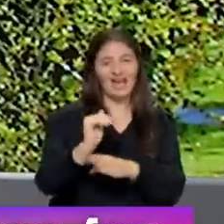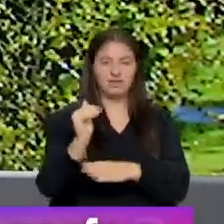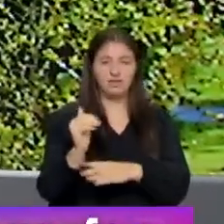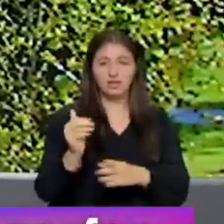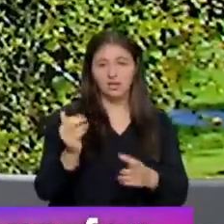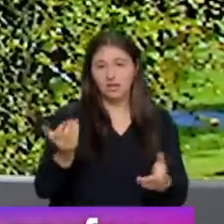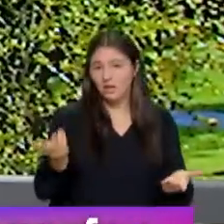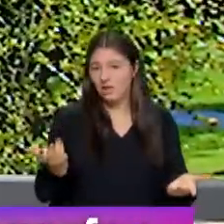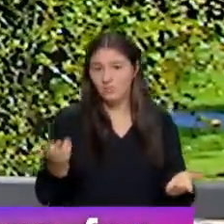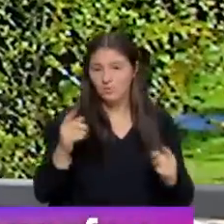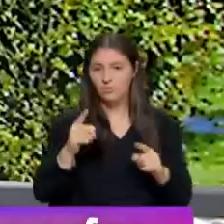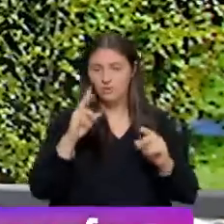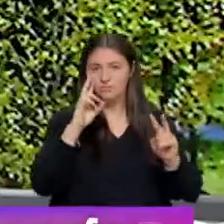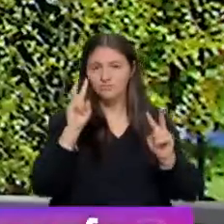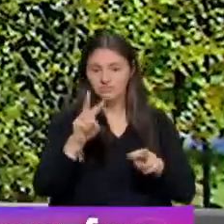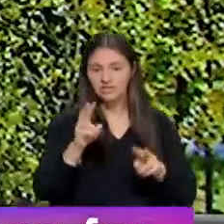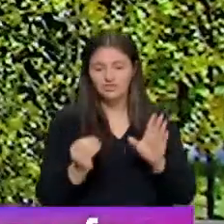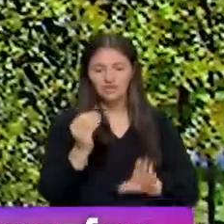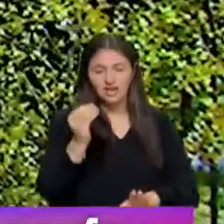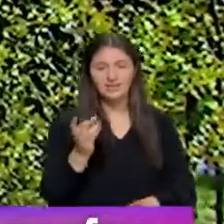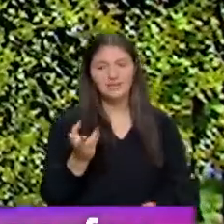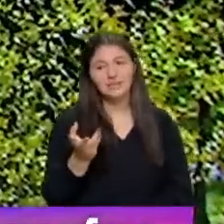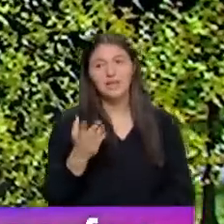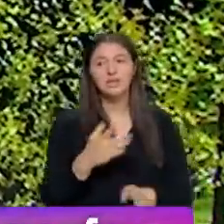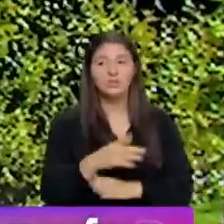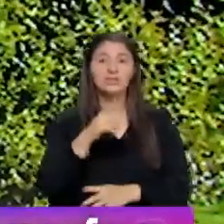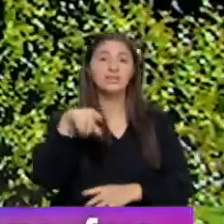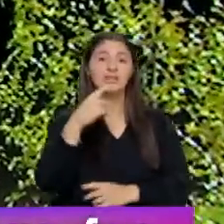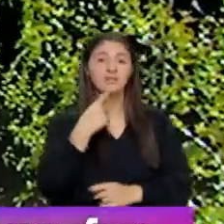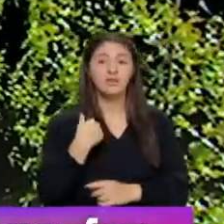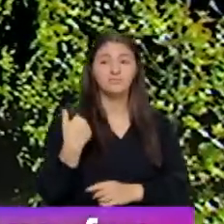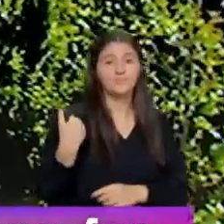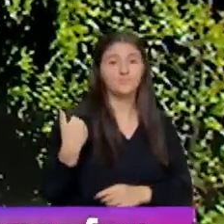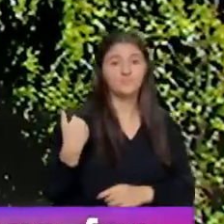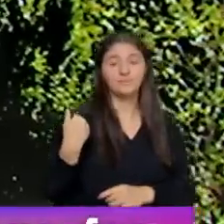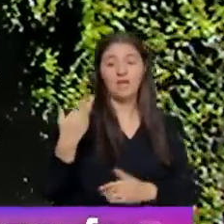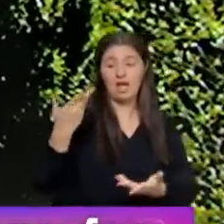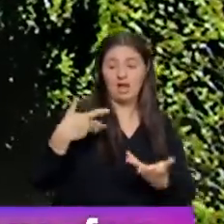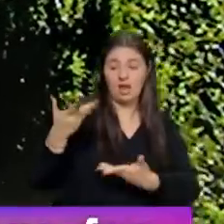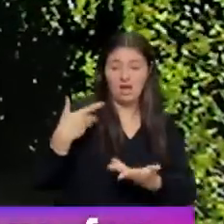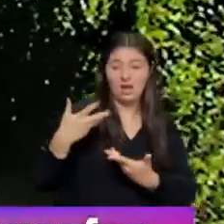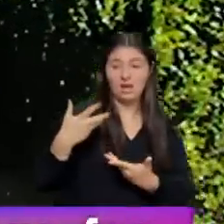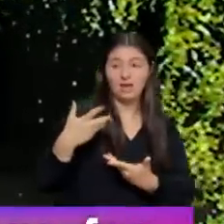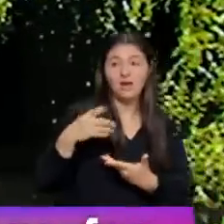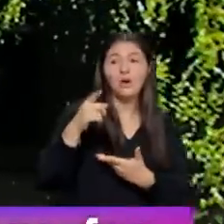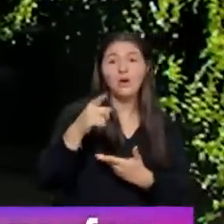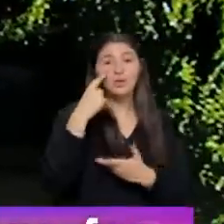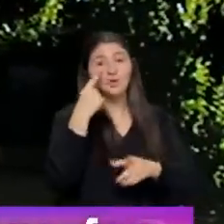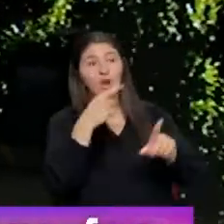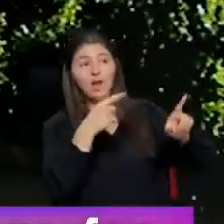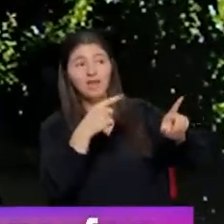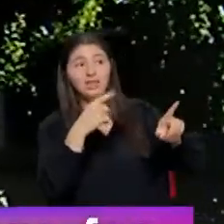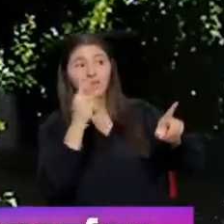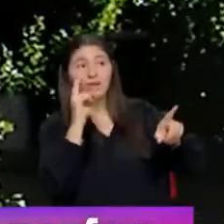fakat bu ekrana yansıyan haberler Daha doğrusu sizlerin söyledikleri sizlerin anlattıkları orada çizilen